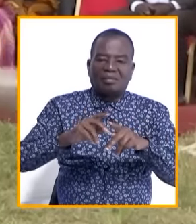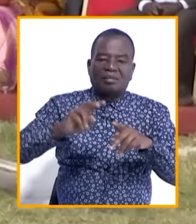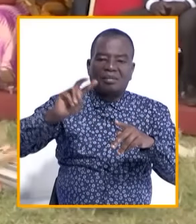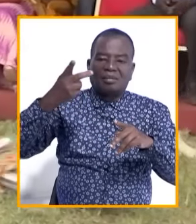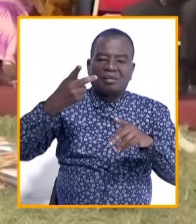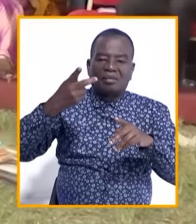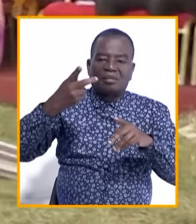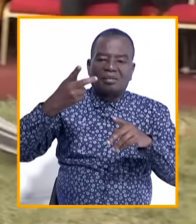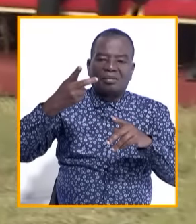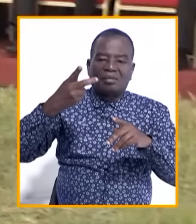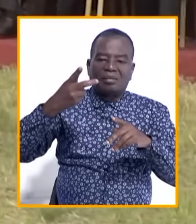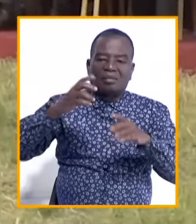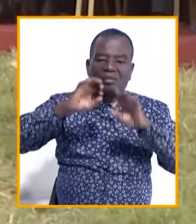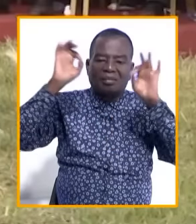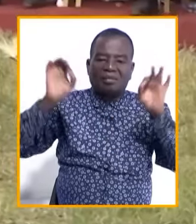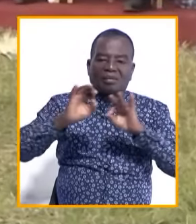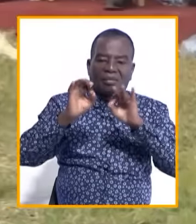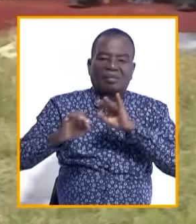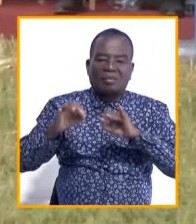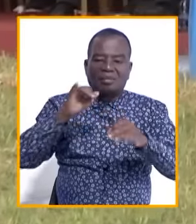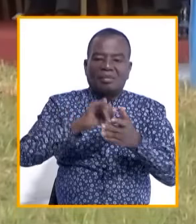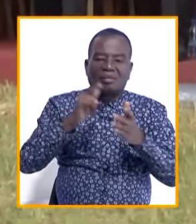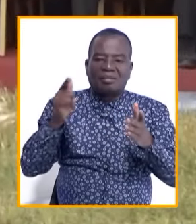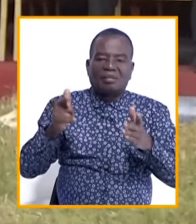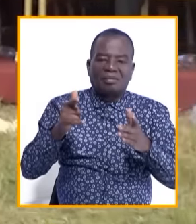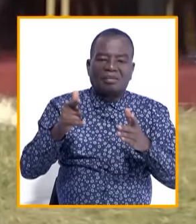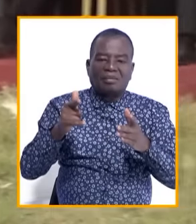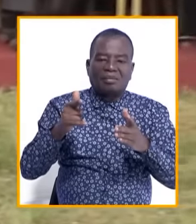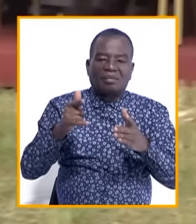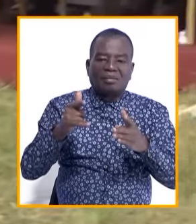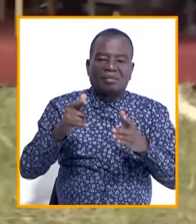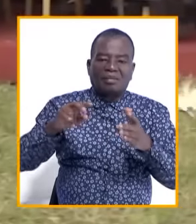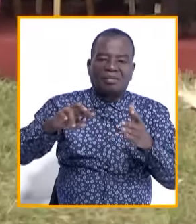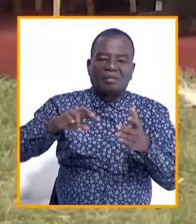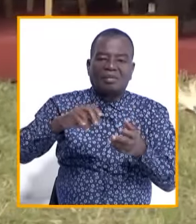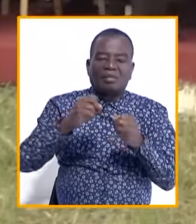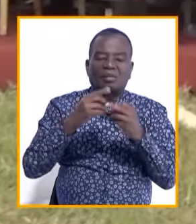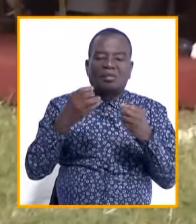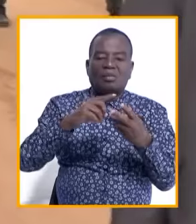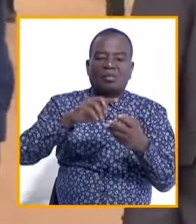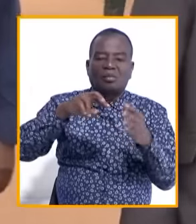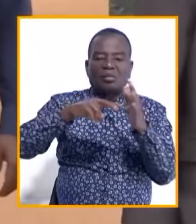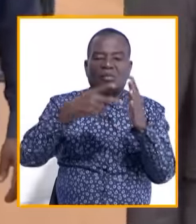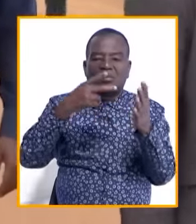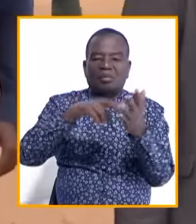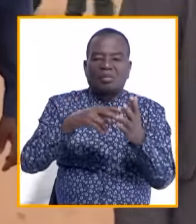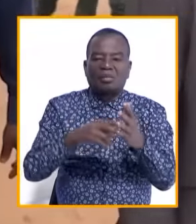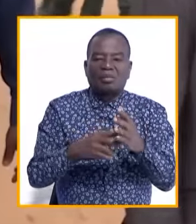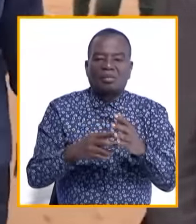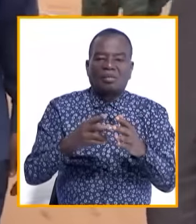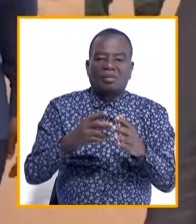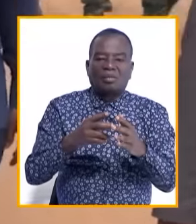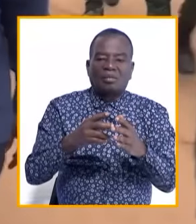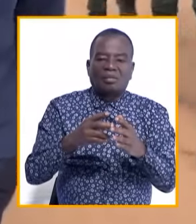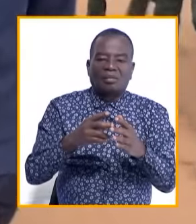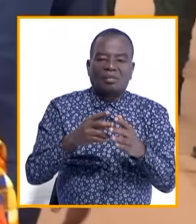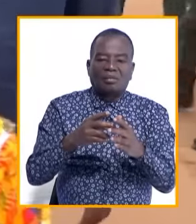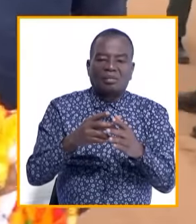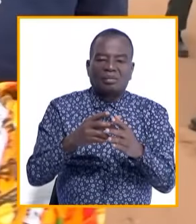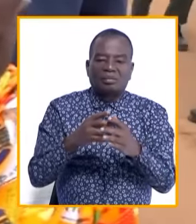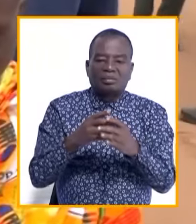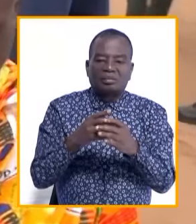et coutumes du peuple Anou. La 12e édition du Anou Festival sert un menu affriolant, variété de danse, défilé de